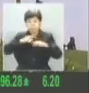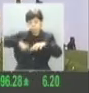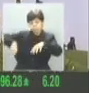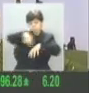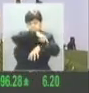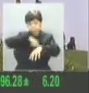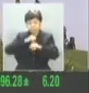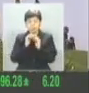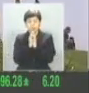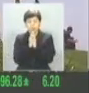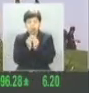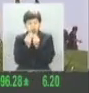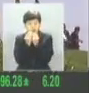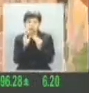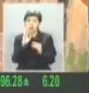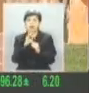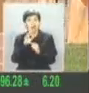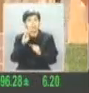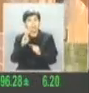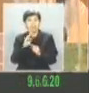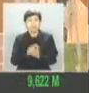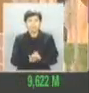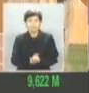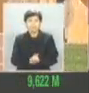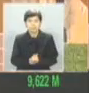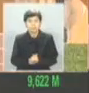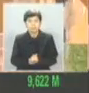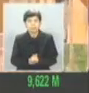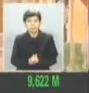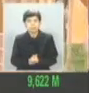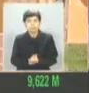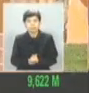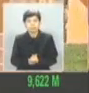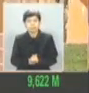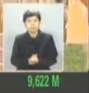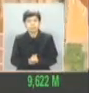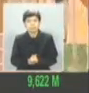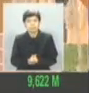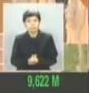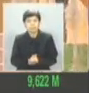ถวายเป็นกุศลแด่หลวงตามหาบัวค่ะ